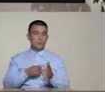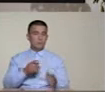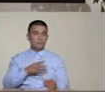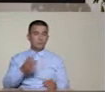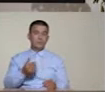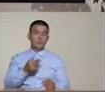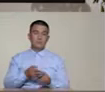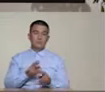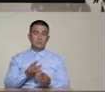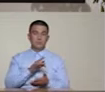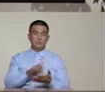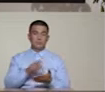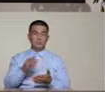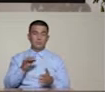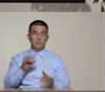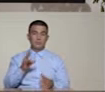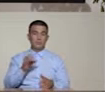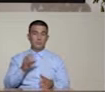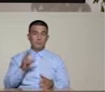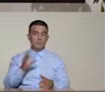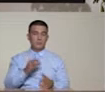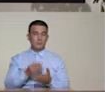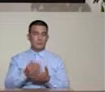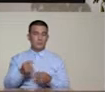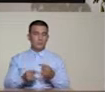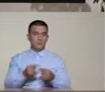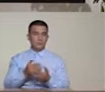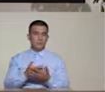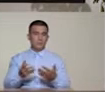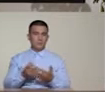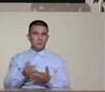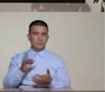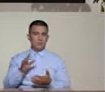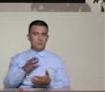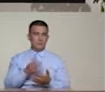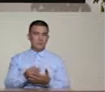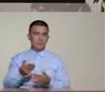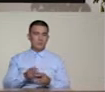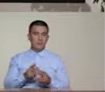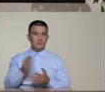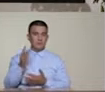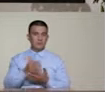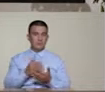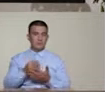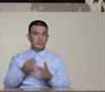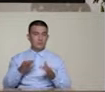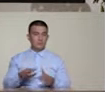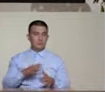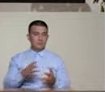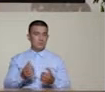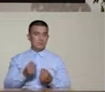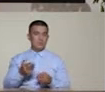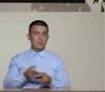şaharlar UNESCO kabi xalqaro tashkilotlarning ro'yxatida o'rin olgan.